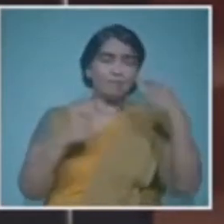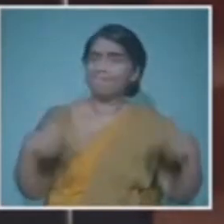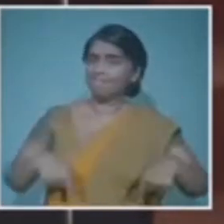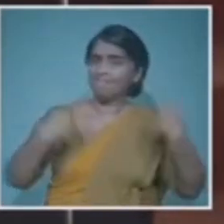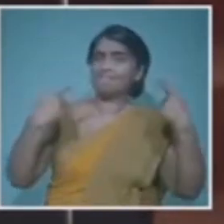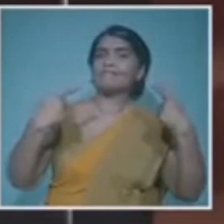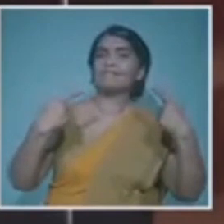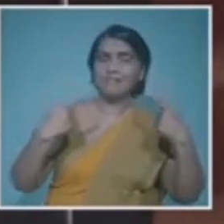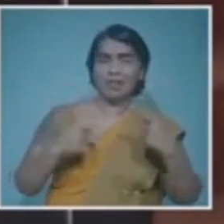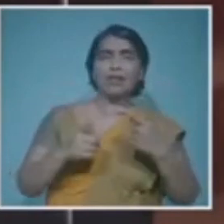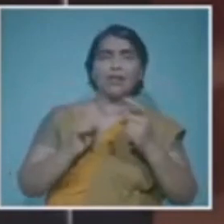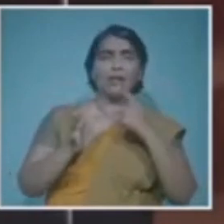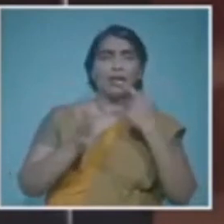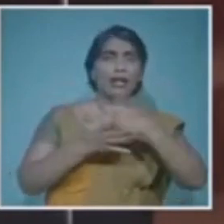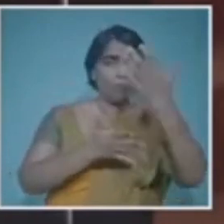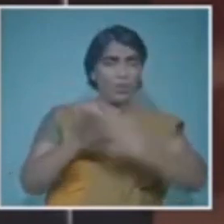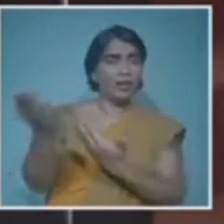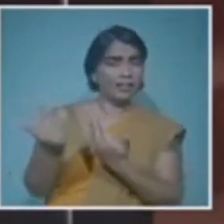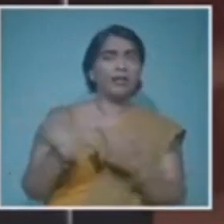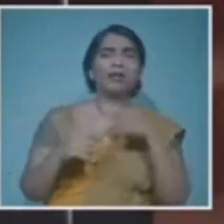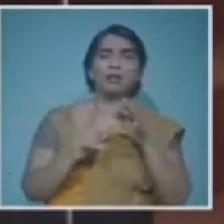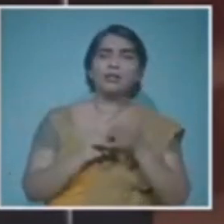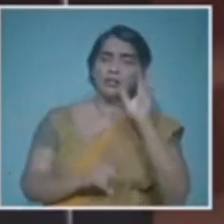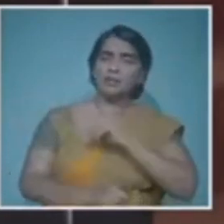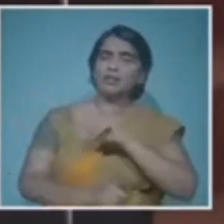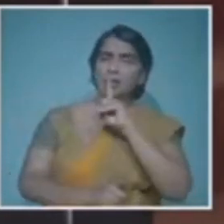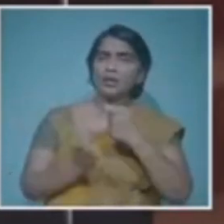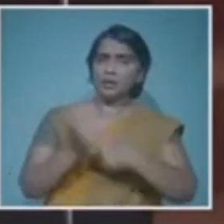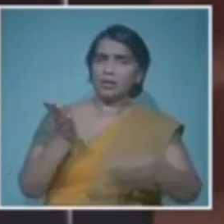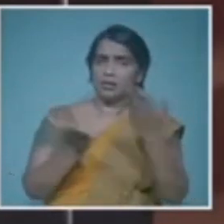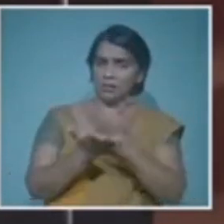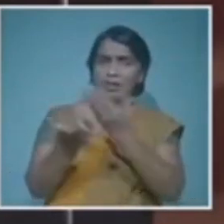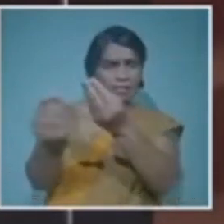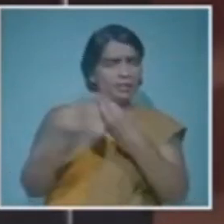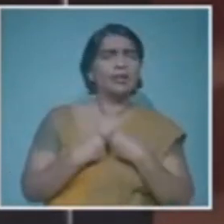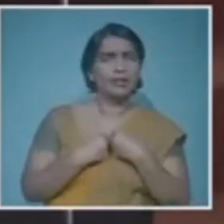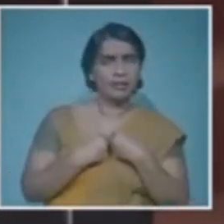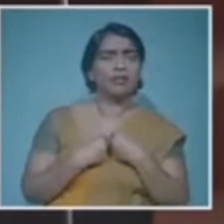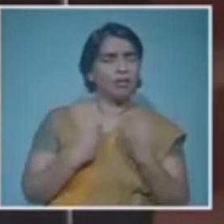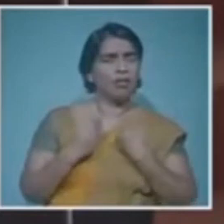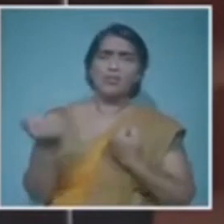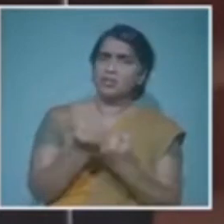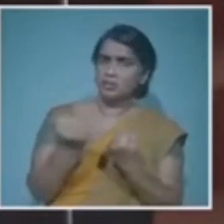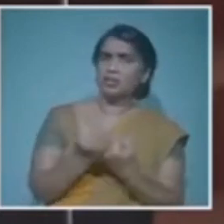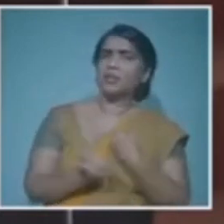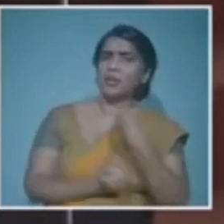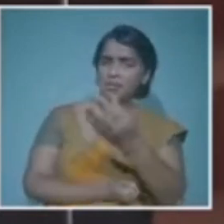වුණා මේ ඇග්‍රීමෙන්ට් එක දෙන්න කියලා. ඉතින් අපි ජනාධිපතිතුමාට කියනවා අපිට ගිවිසුම දෙන්න. අපිත් සහයෝගය දෙන්න